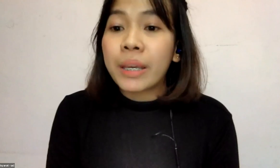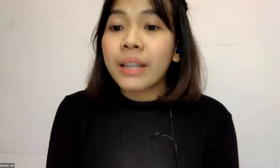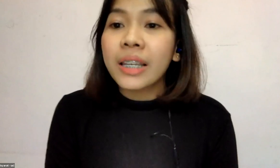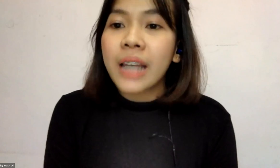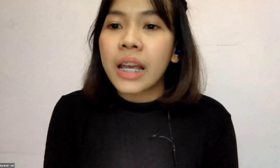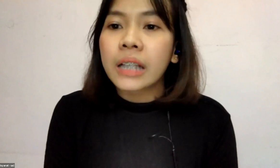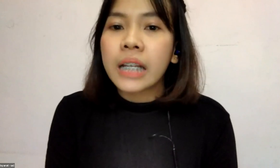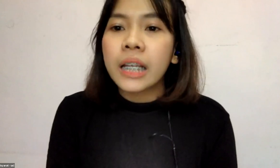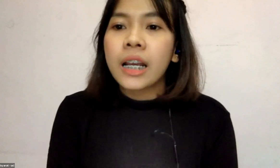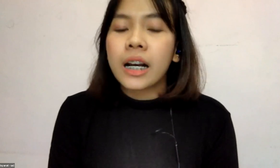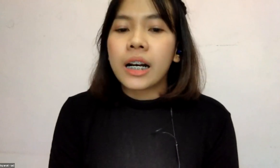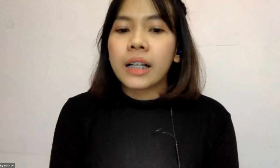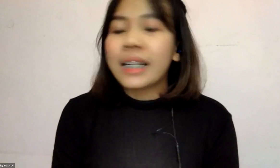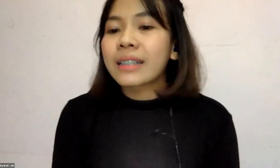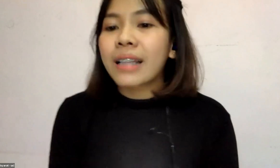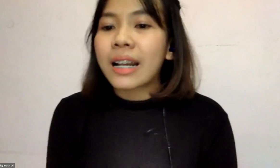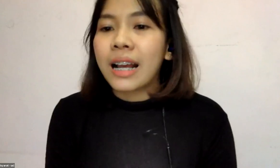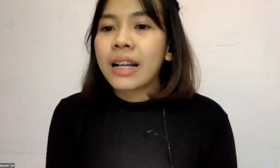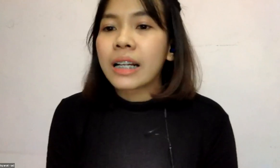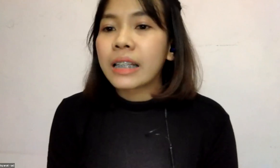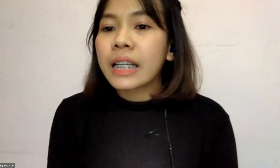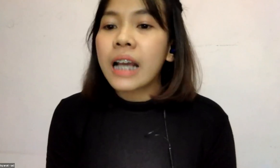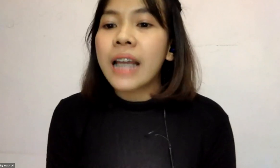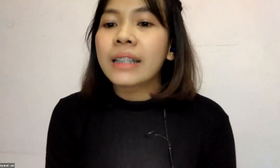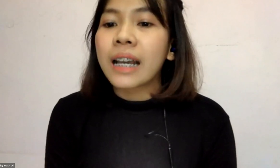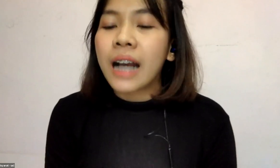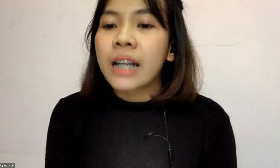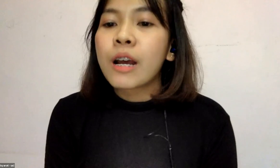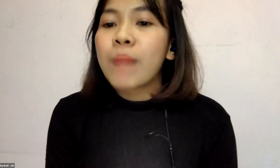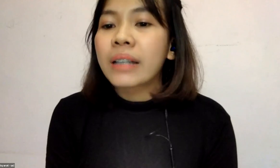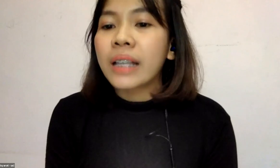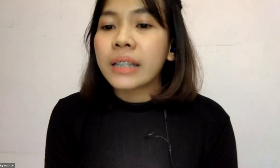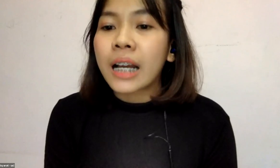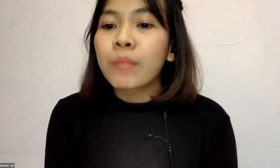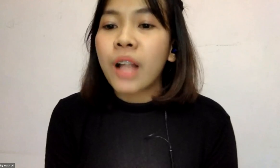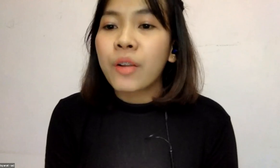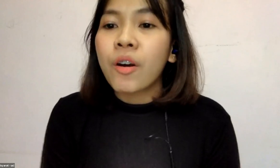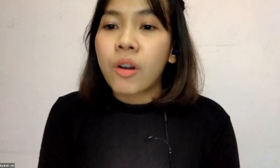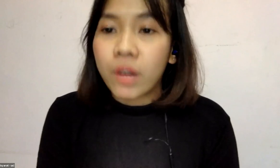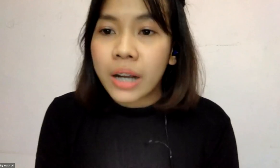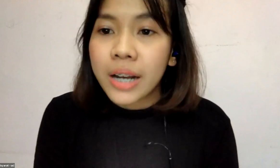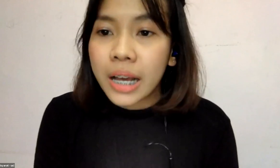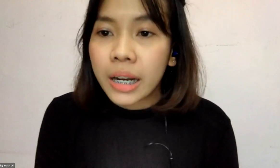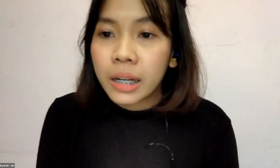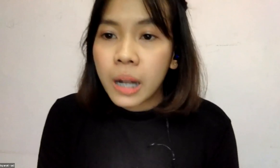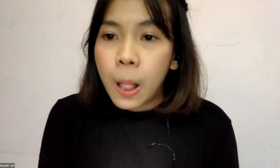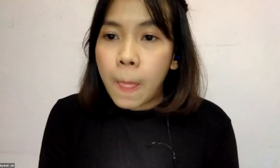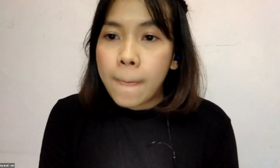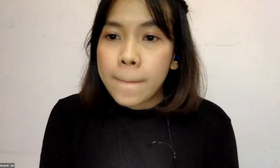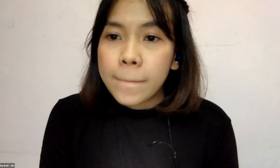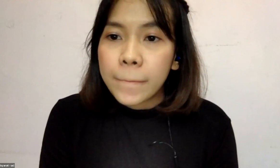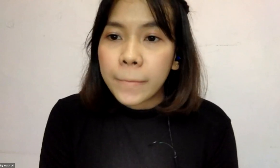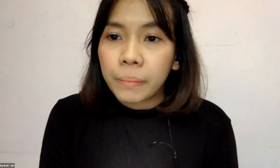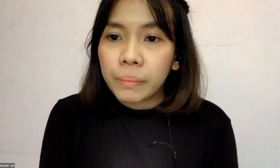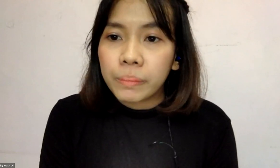saya pikir tidak ya Jadi tidak setara ketika diajarkan bahasa isyarat melalui orang-orang dengar